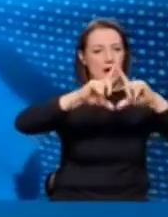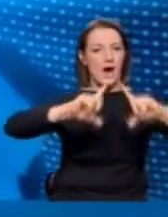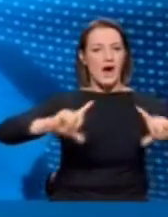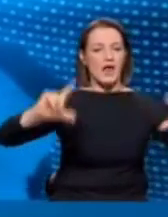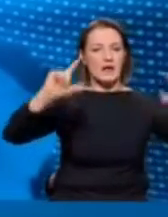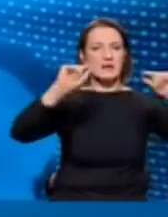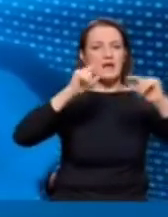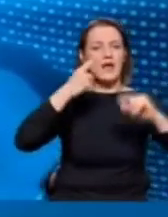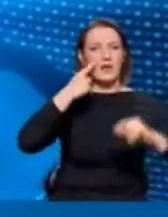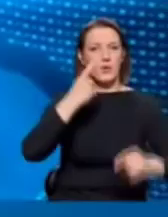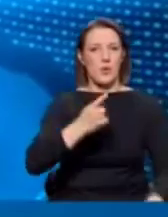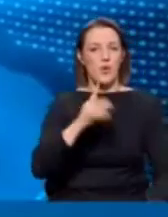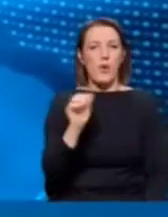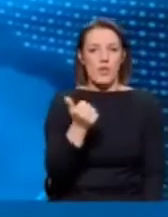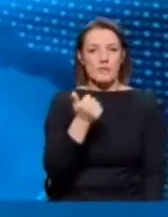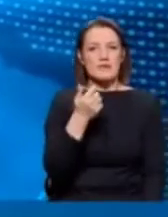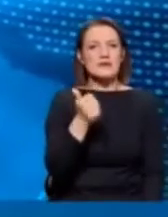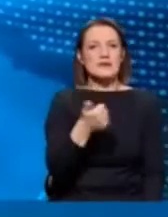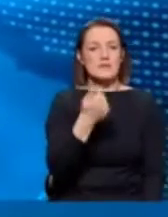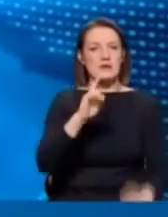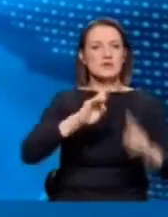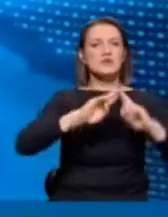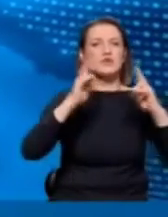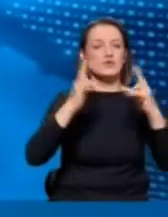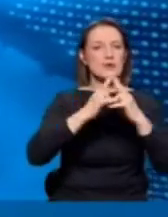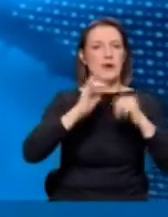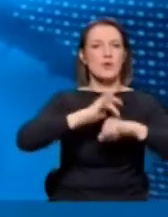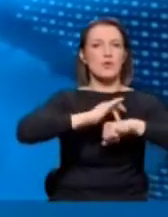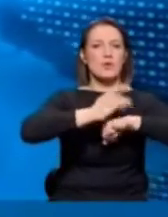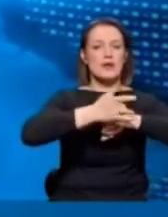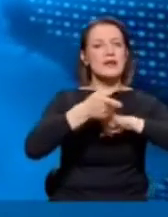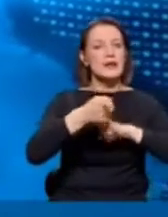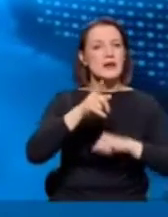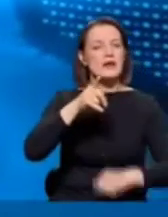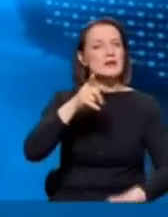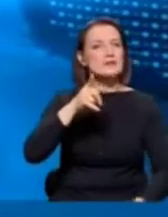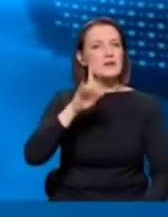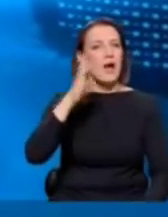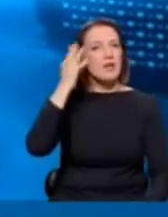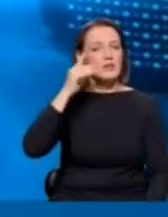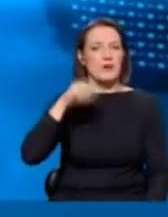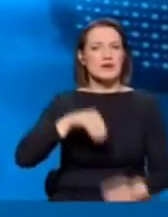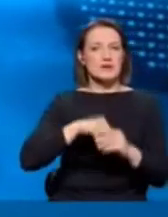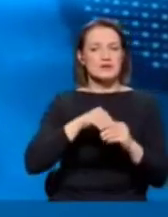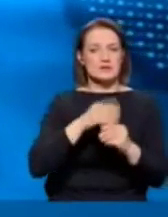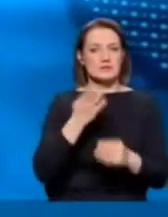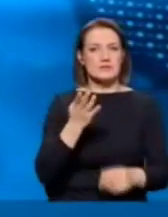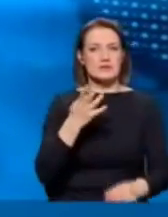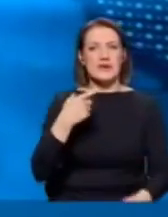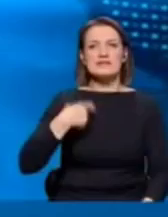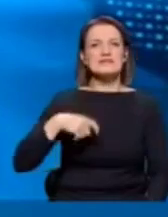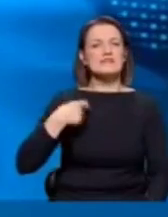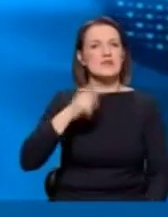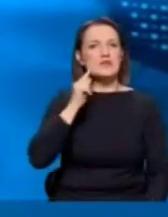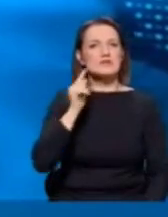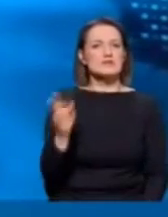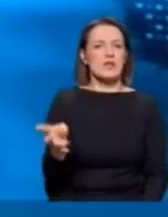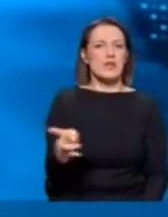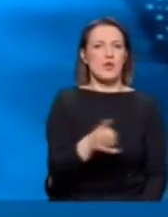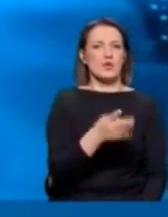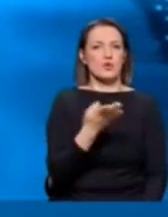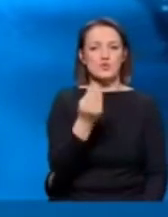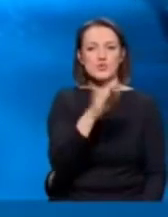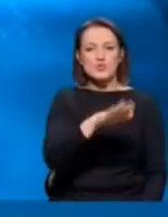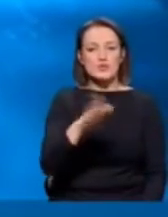söylüyor Elbette önemli ve kıymetli dünyayı ve ülkelerin tavırlarını almak için ama nihayetinde siviller oluyor tabi